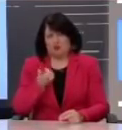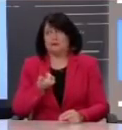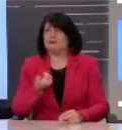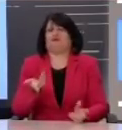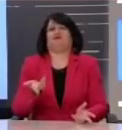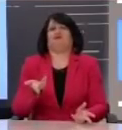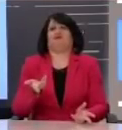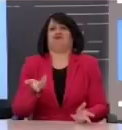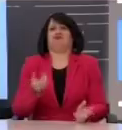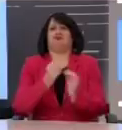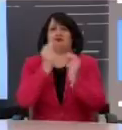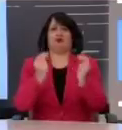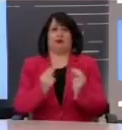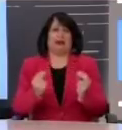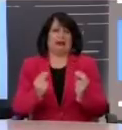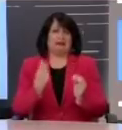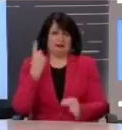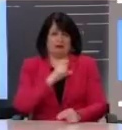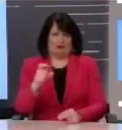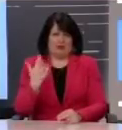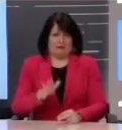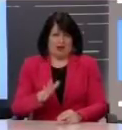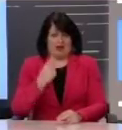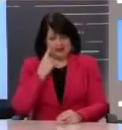είδαμε τα αποτελέσματα μόλις μέσα σε μια εβδομάδα,